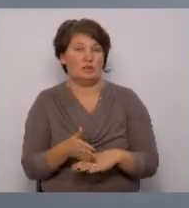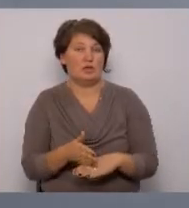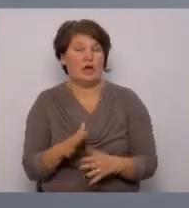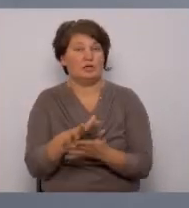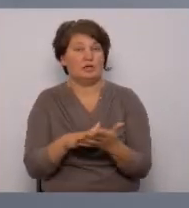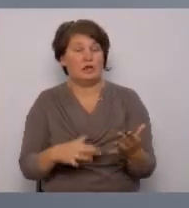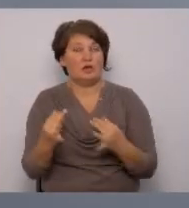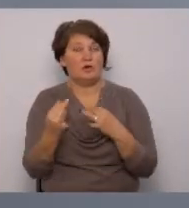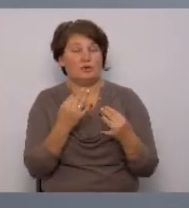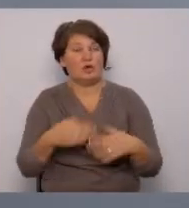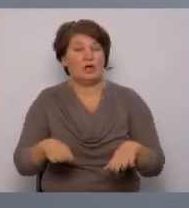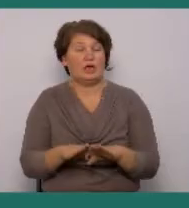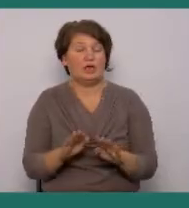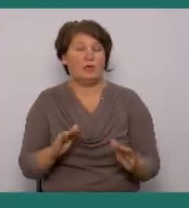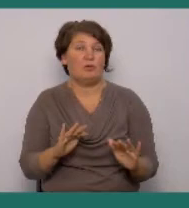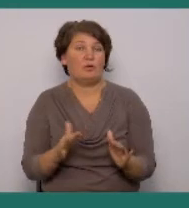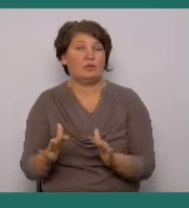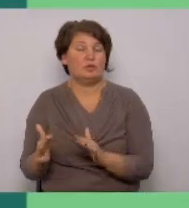далі говоримо про такі події.